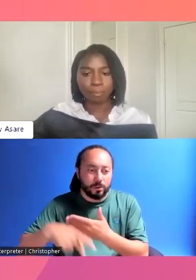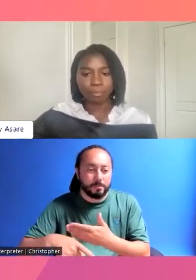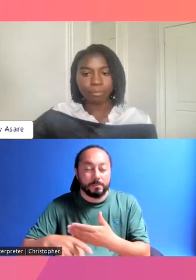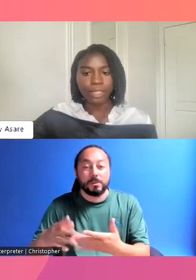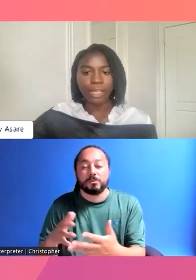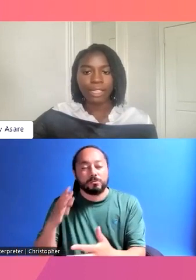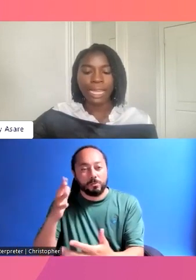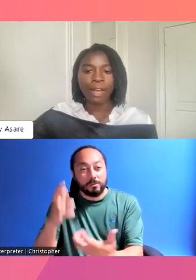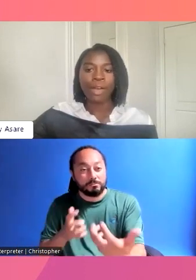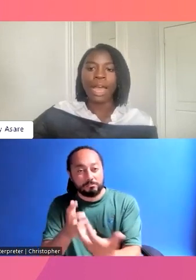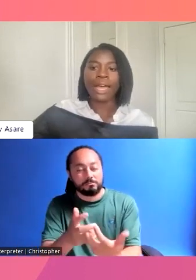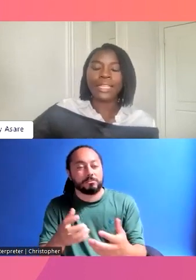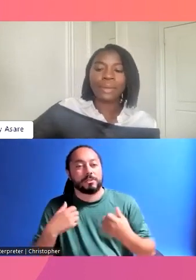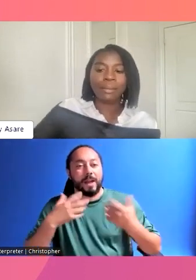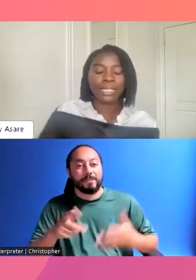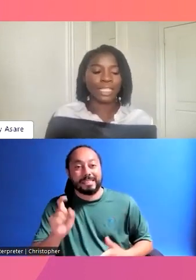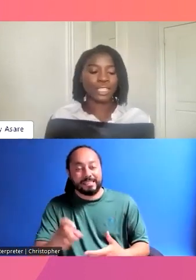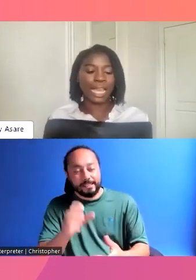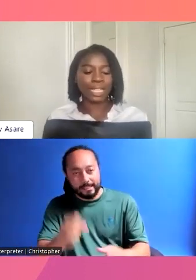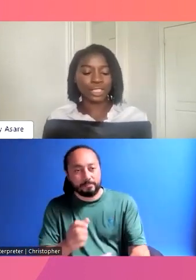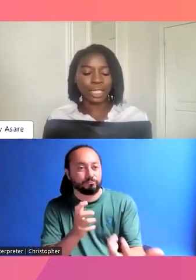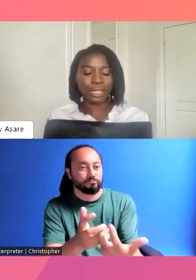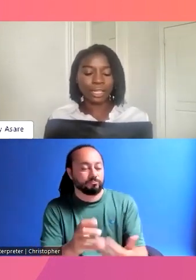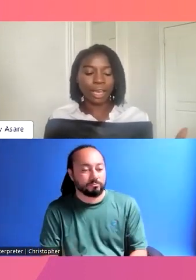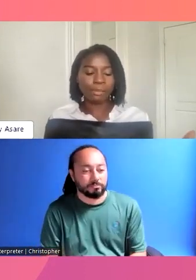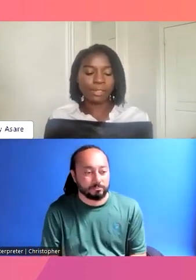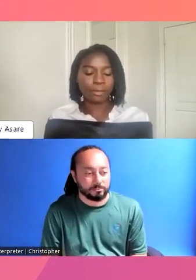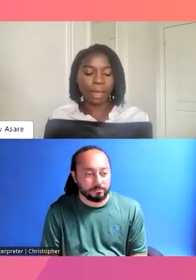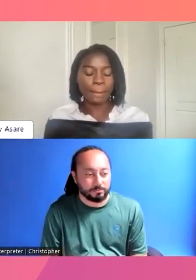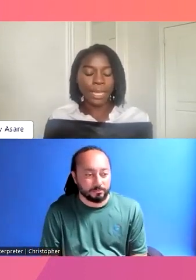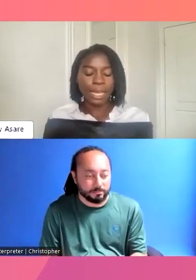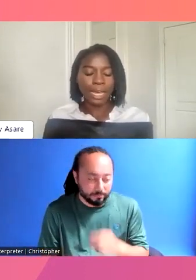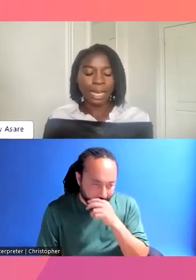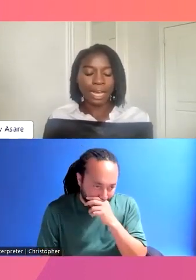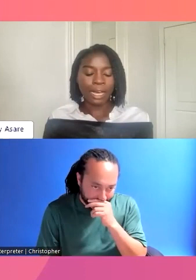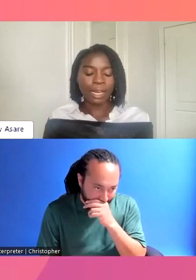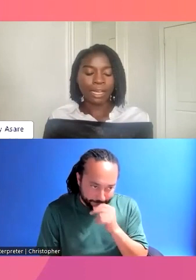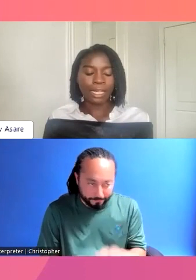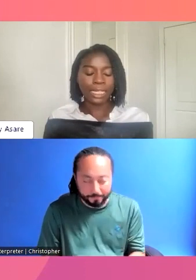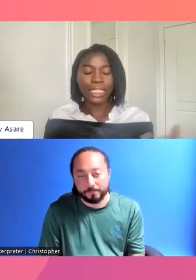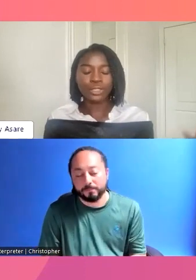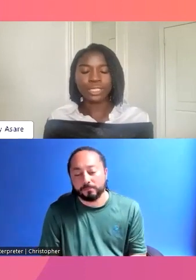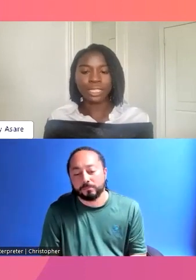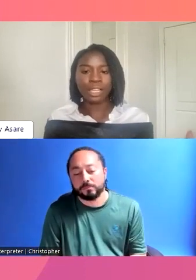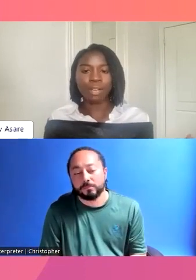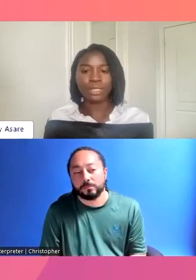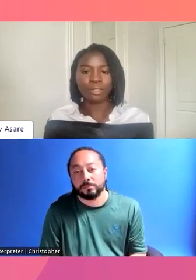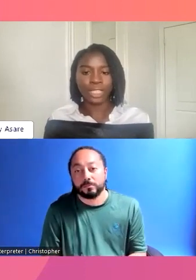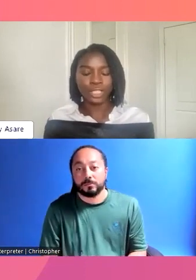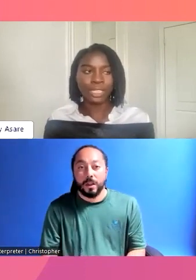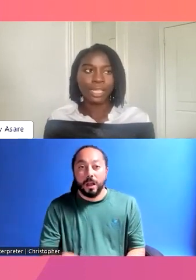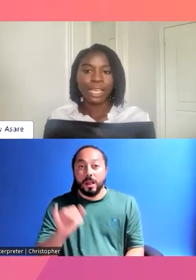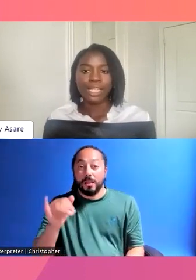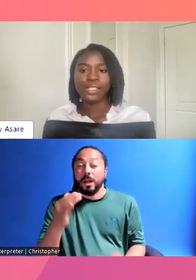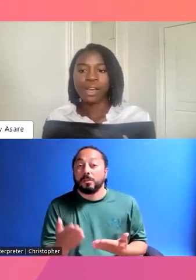une souplesse pour aider les survivantes dans tous les programmes.